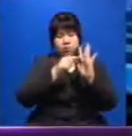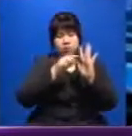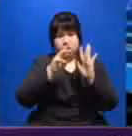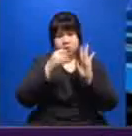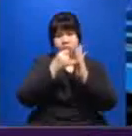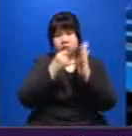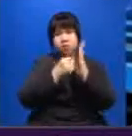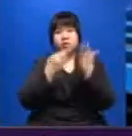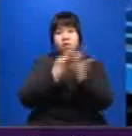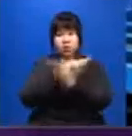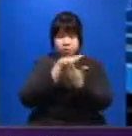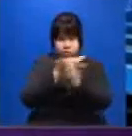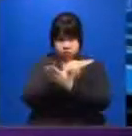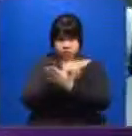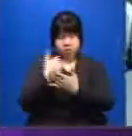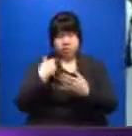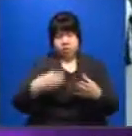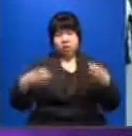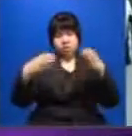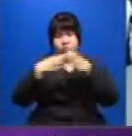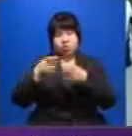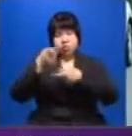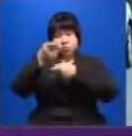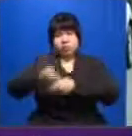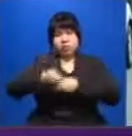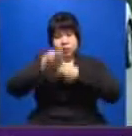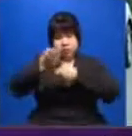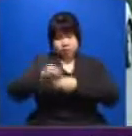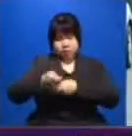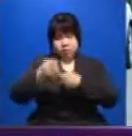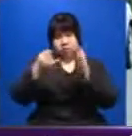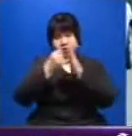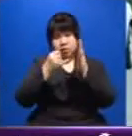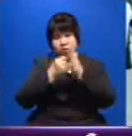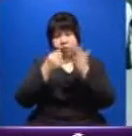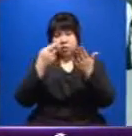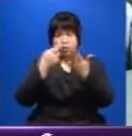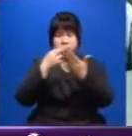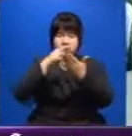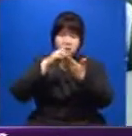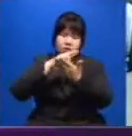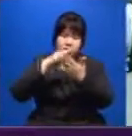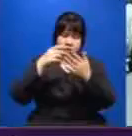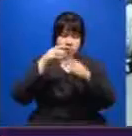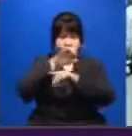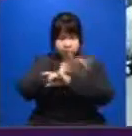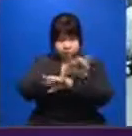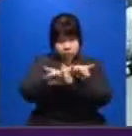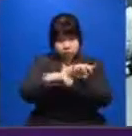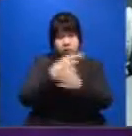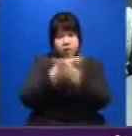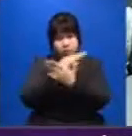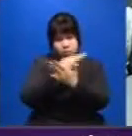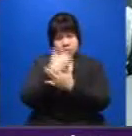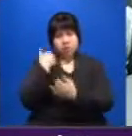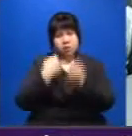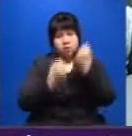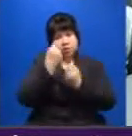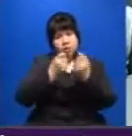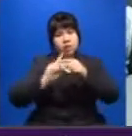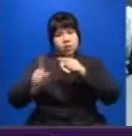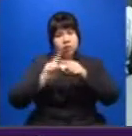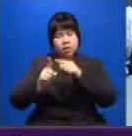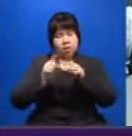ราชบุรีพร้อมด้วยเกษตรกรชาวนาจากจังหวัดเพชรบุรีและราชบุรีนำรถอีต๊อกอีแต๋นรถไถนากว่า 100